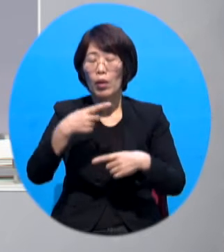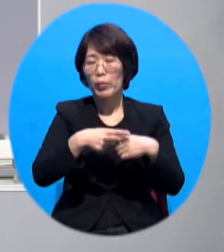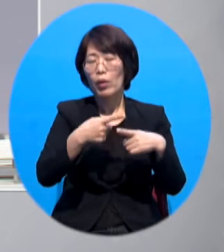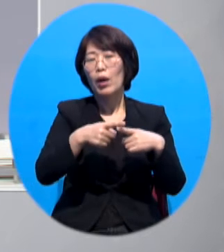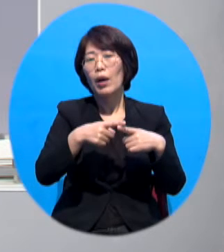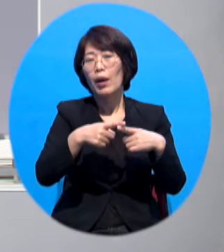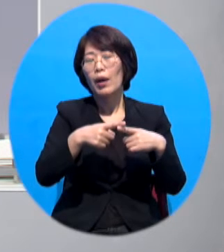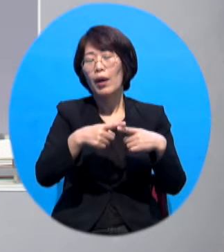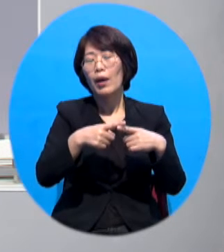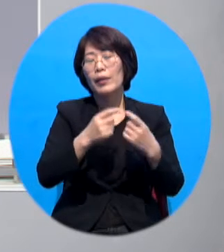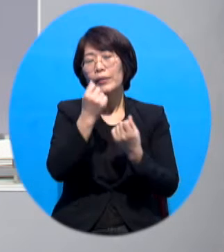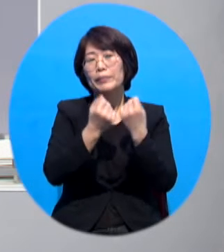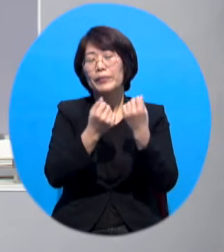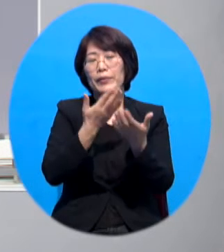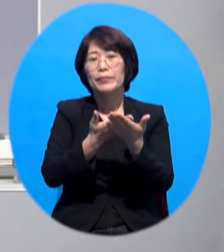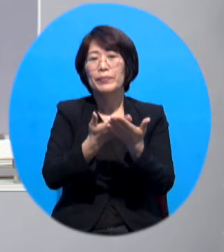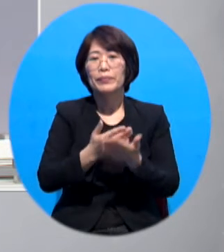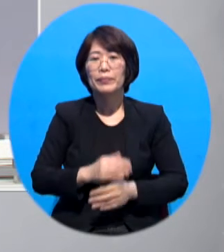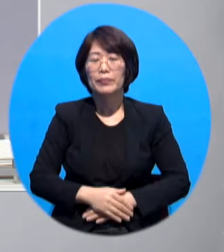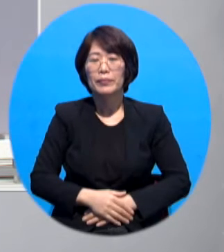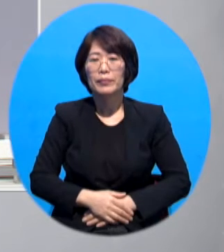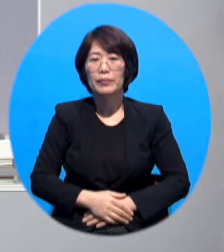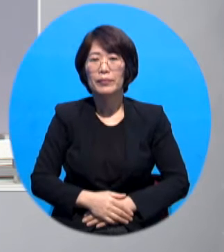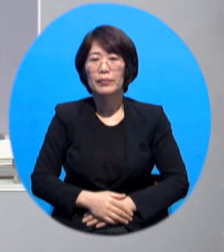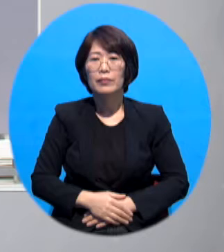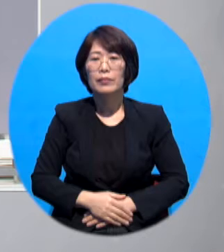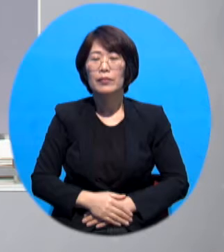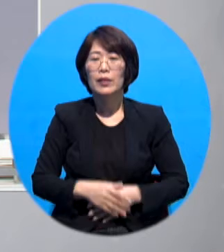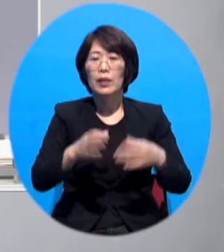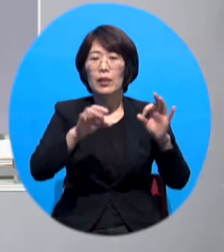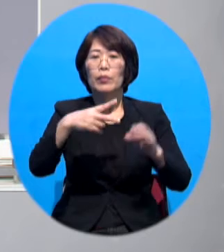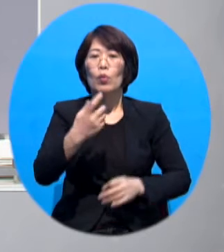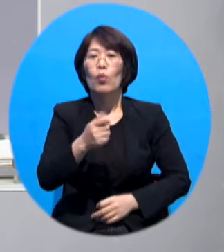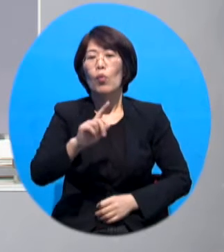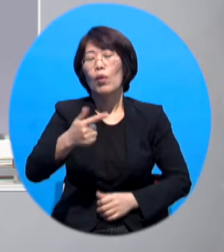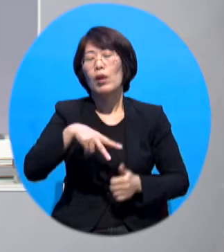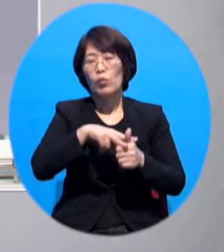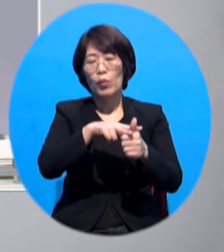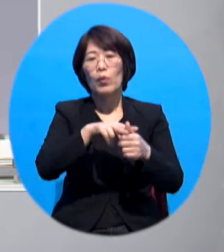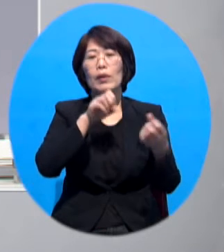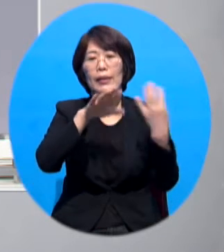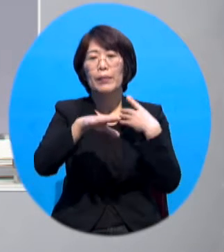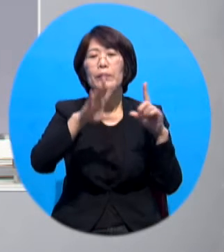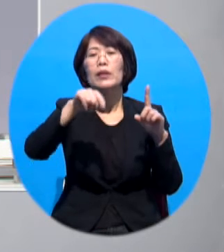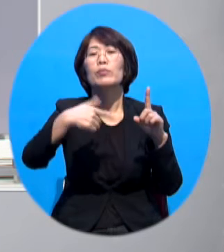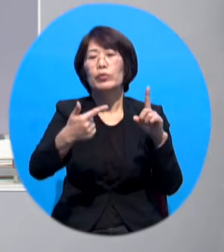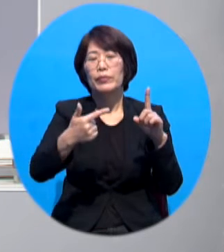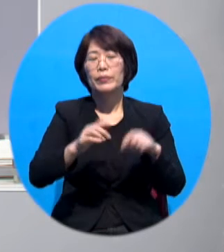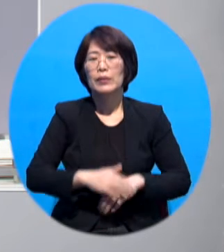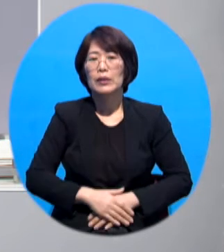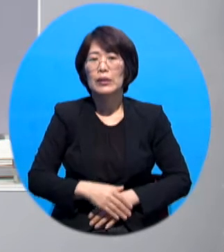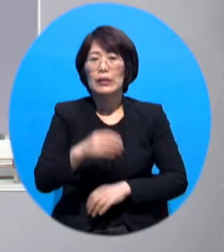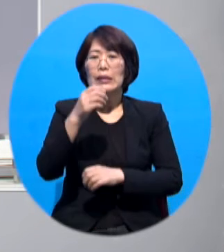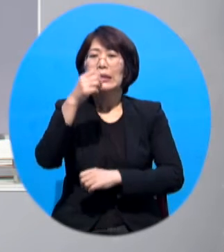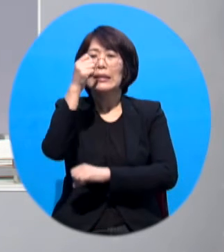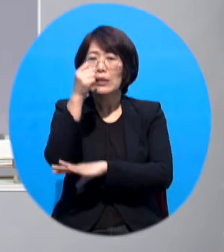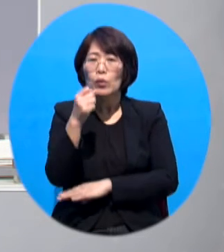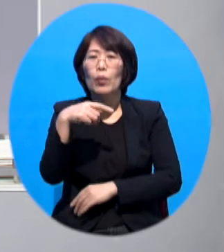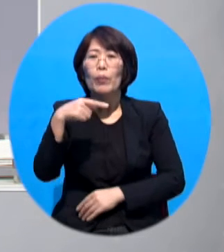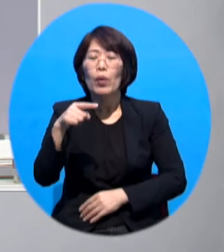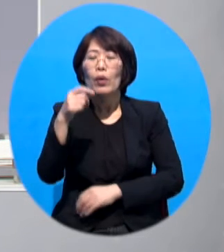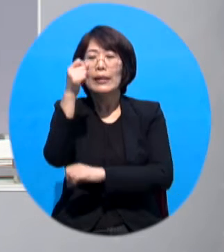어떻게 평가 하시겠읍니까 4 김동완 도모 답변 시간 1분 드리겟습니다 사실 기초학력 으 으